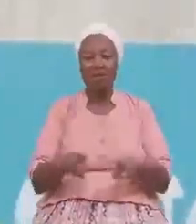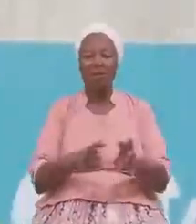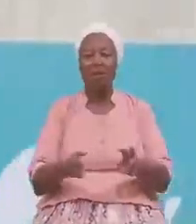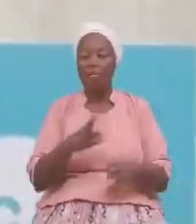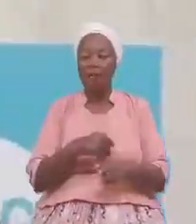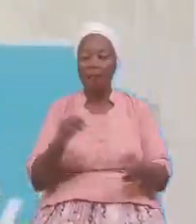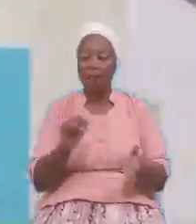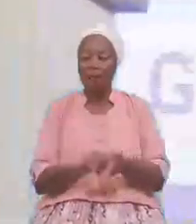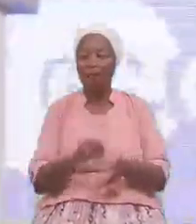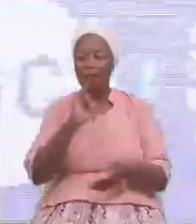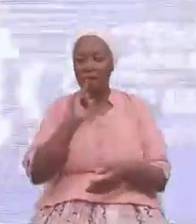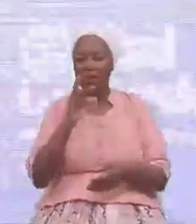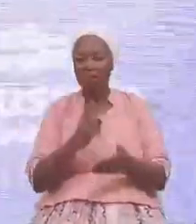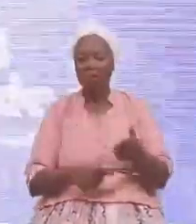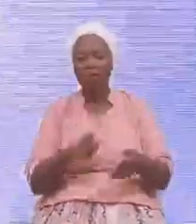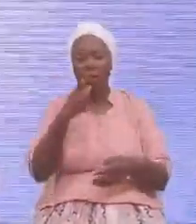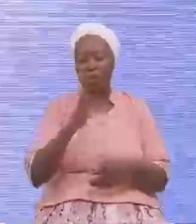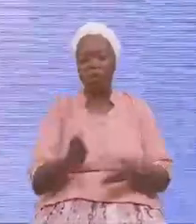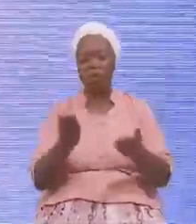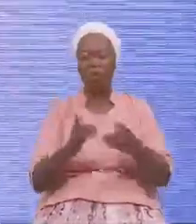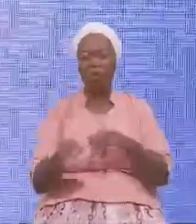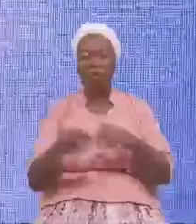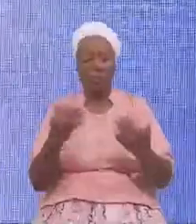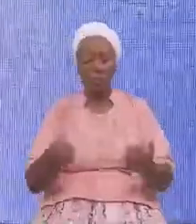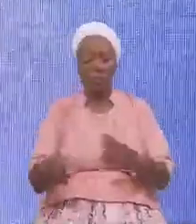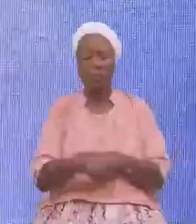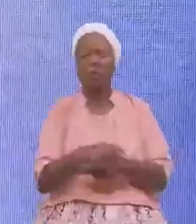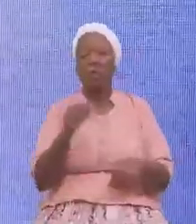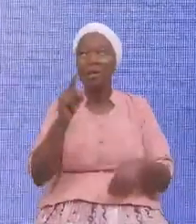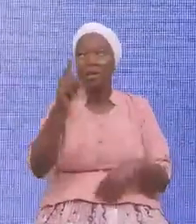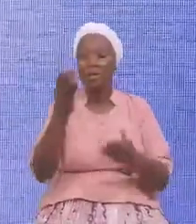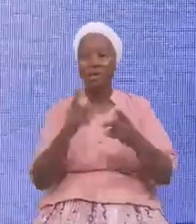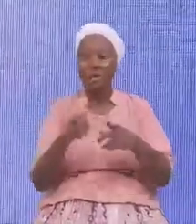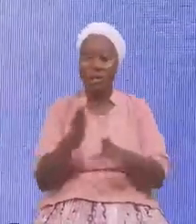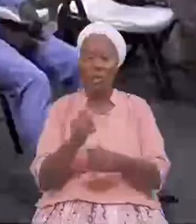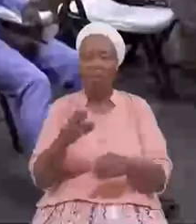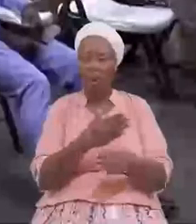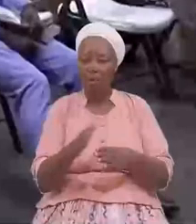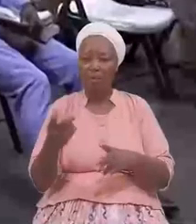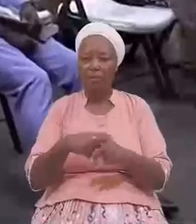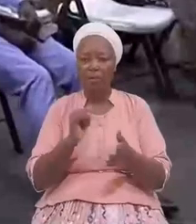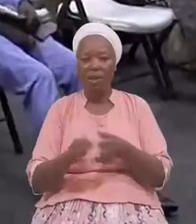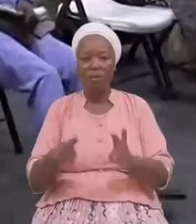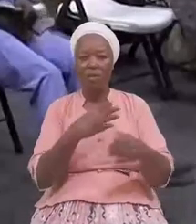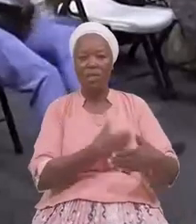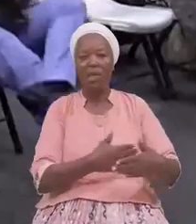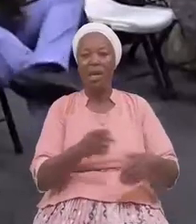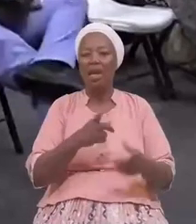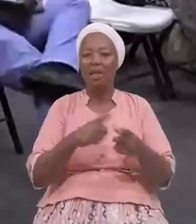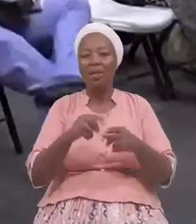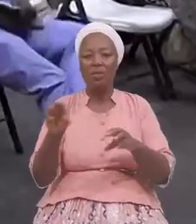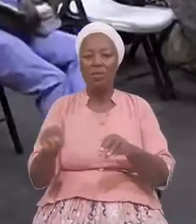c'est ce que Dieu veut faire aujourd'hui. Il veut te faire quitter le chemin et te